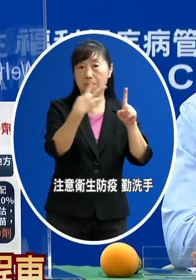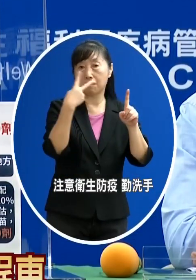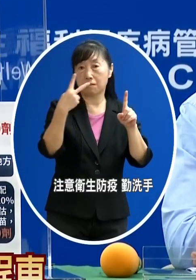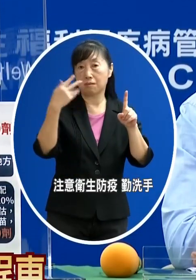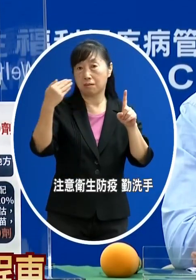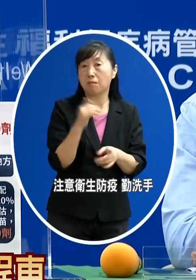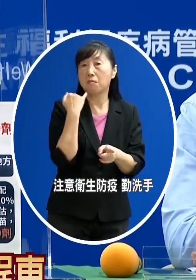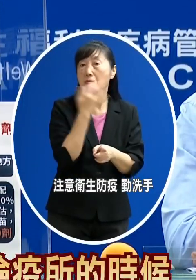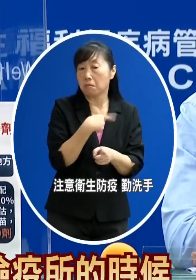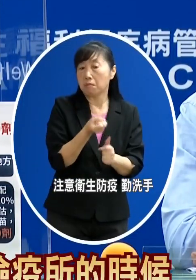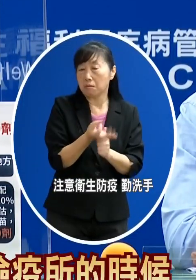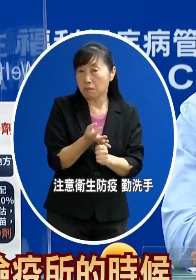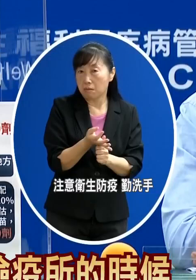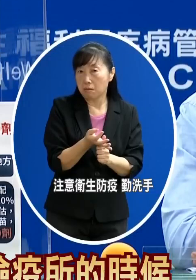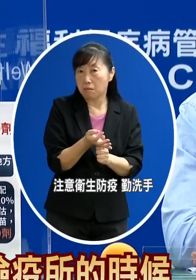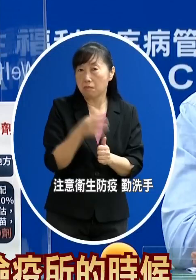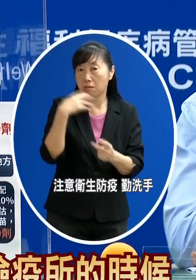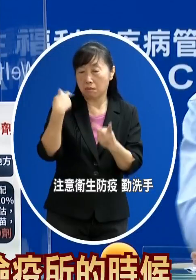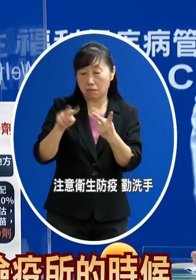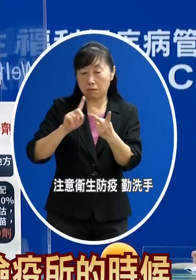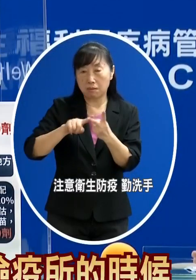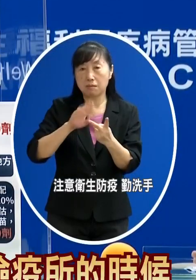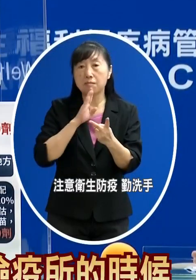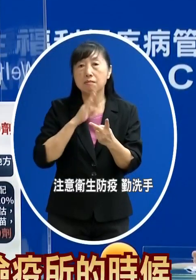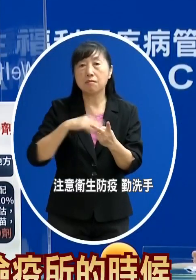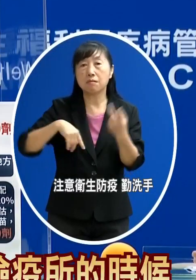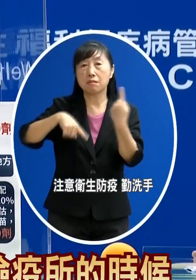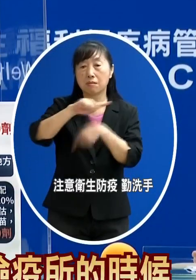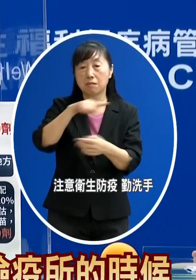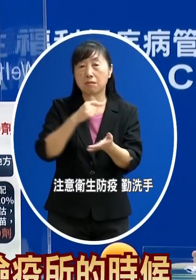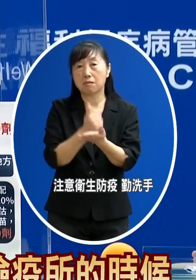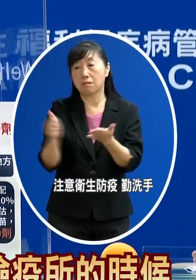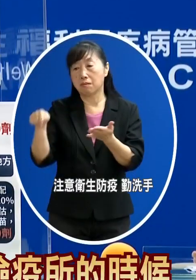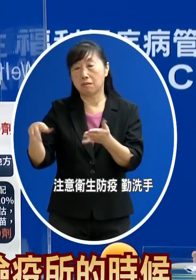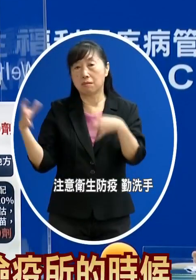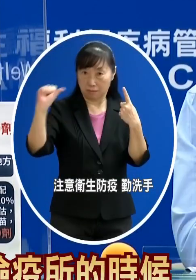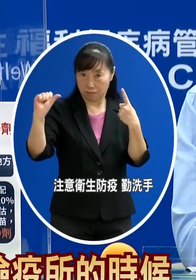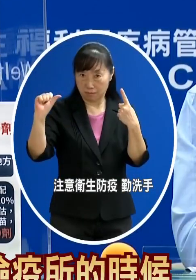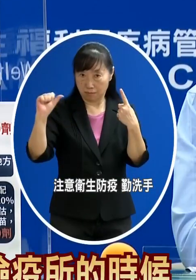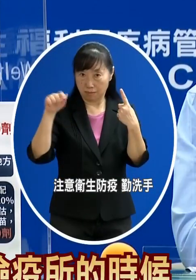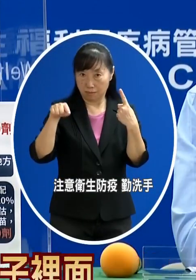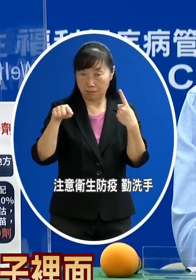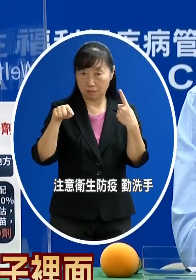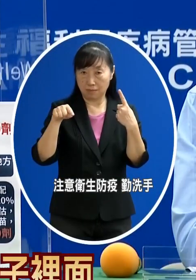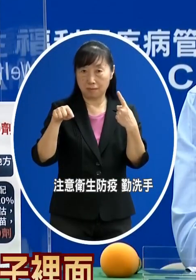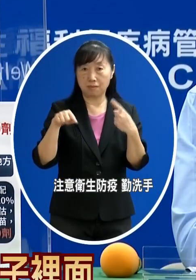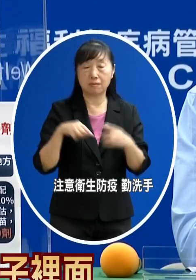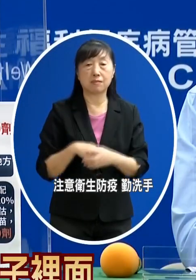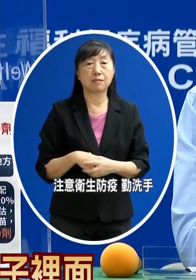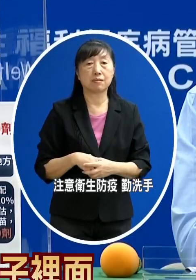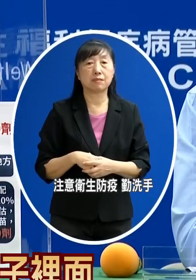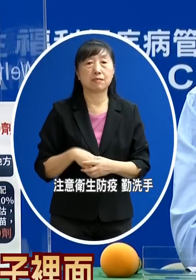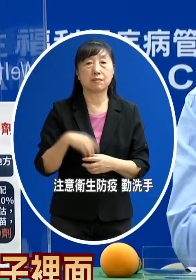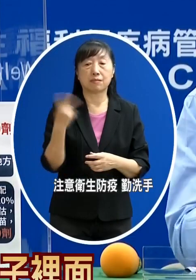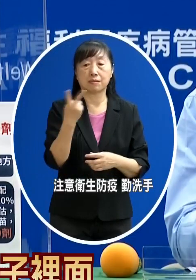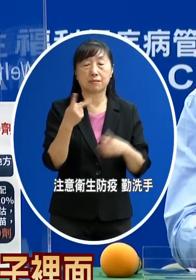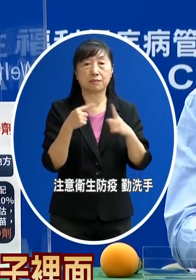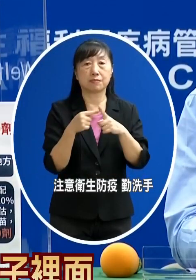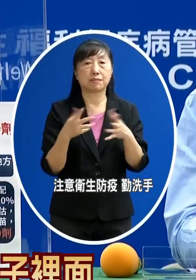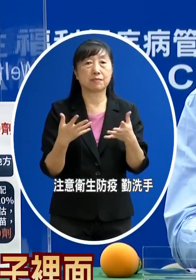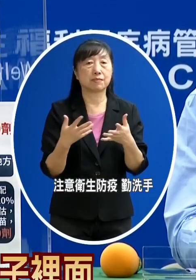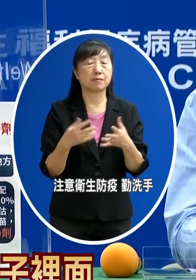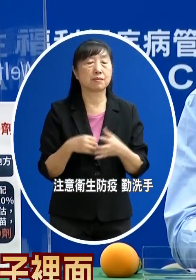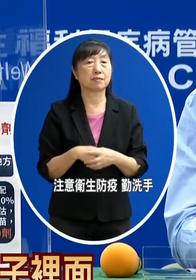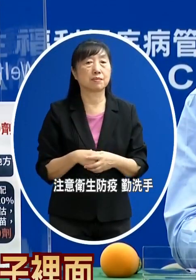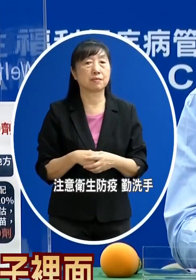的计程车，那另外一个他们在转移到集中检疫所的时候14905坐在